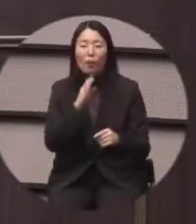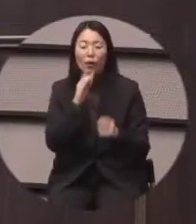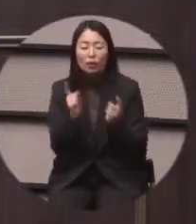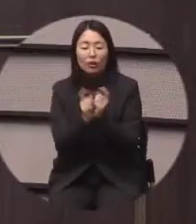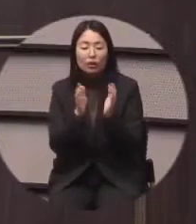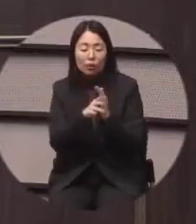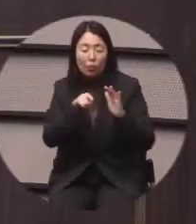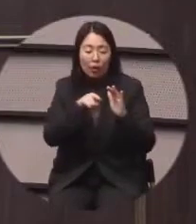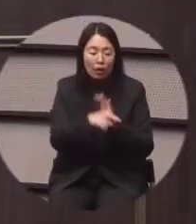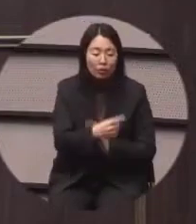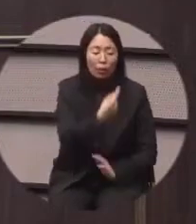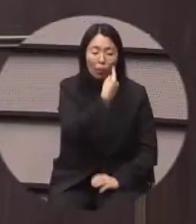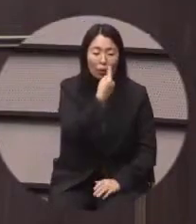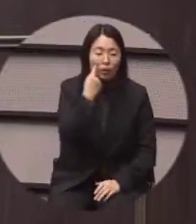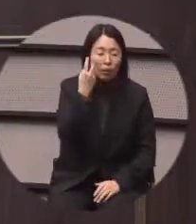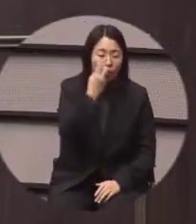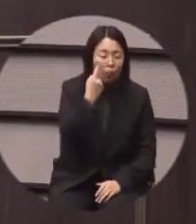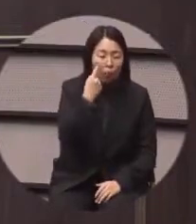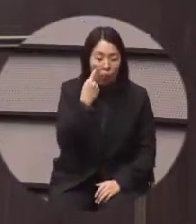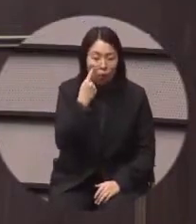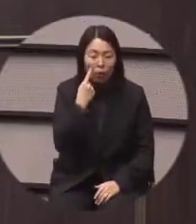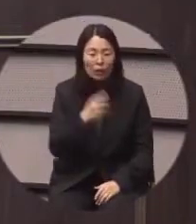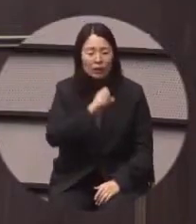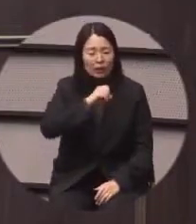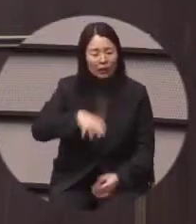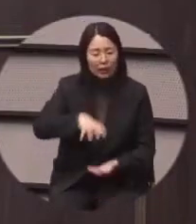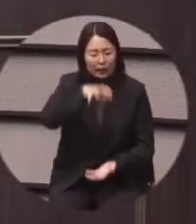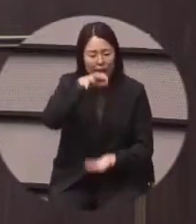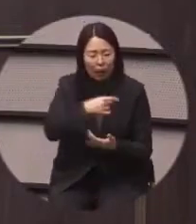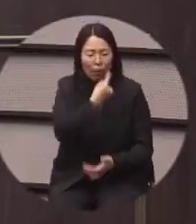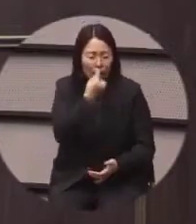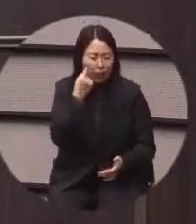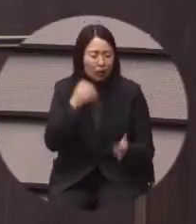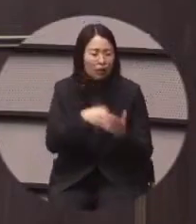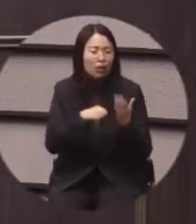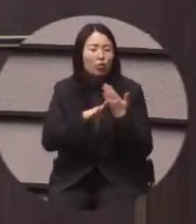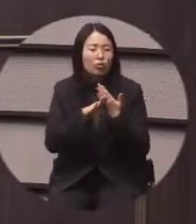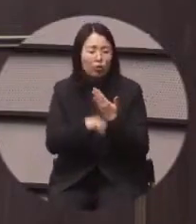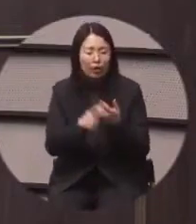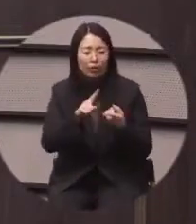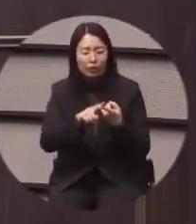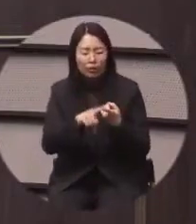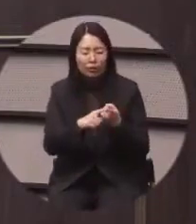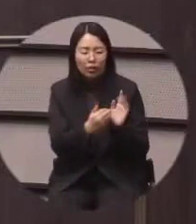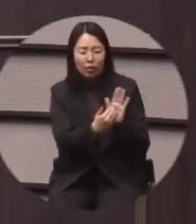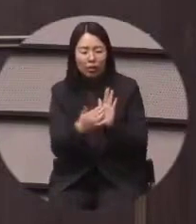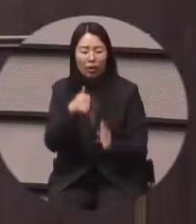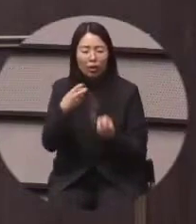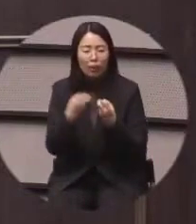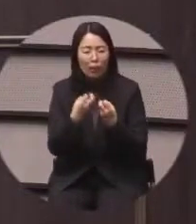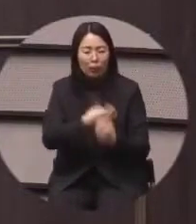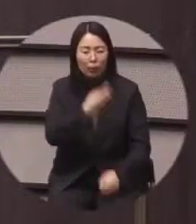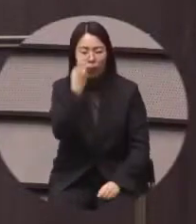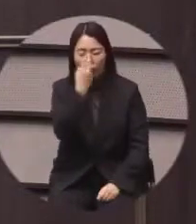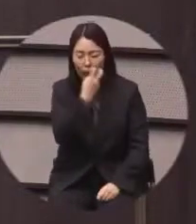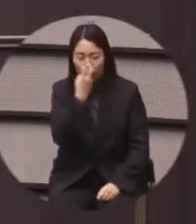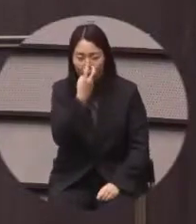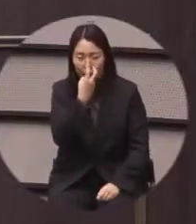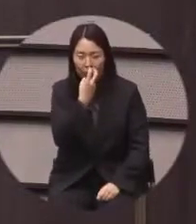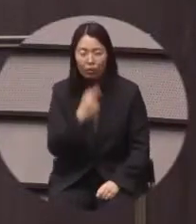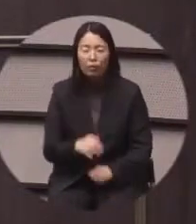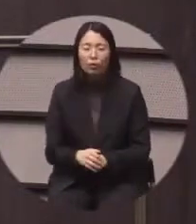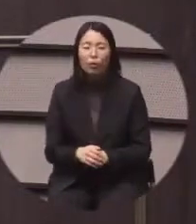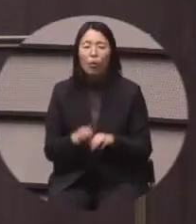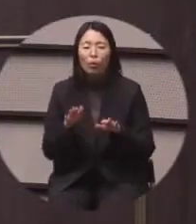정확한 지역별 폐기물 양을 조사하고 이에 대처할 수 있는 현실적 방안을 마련하고 계획을 수립하여